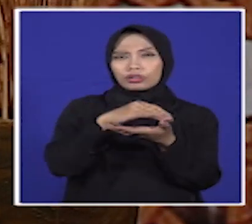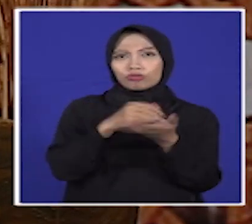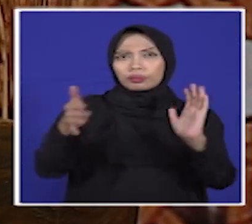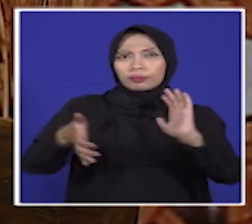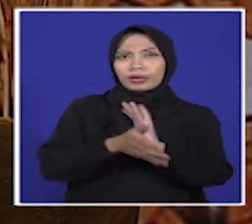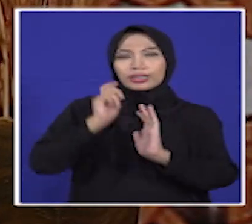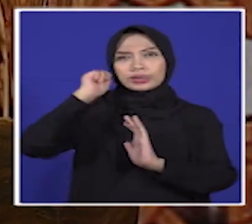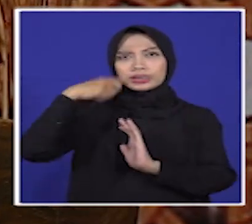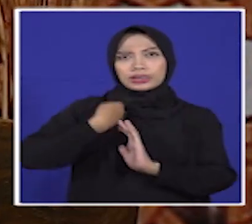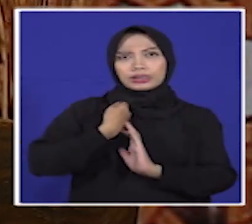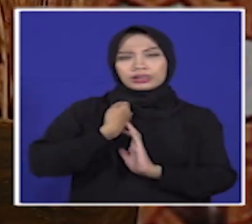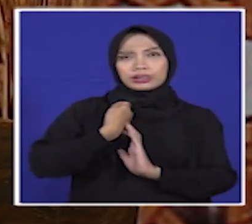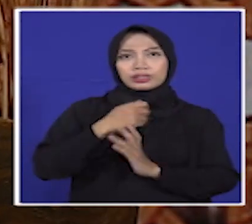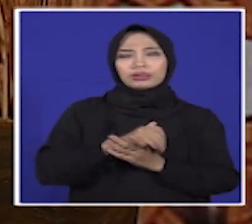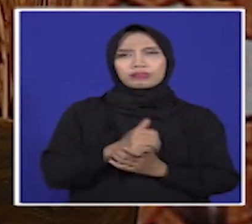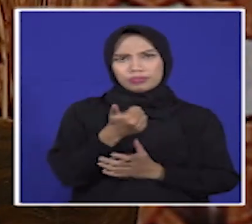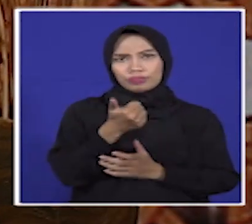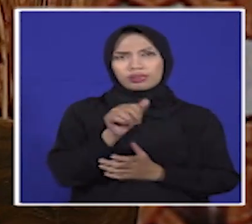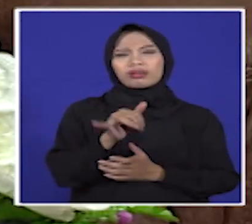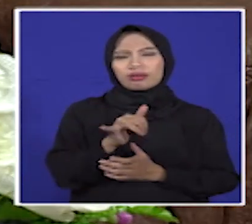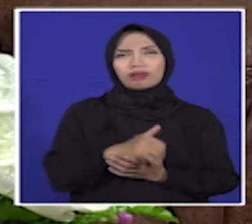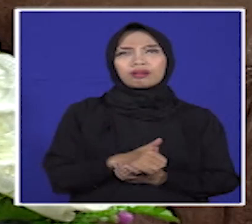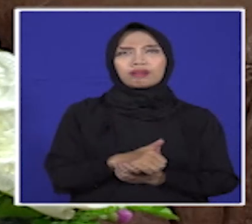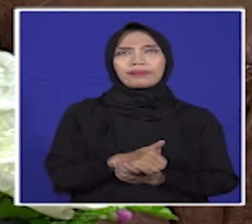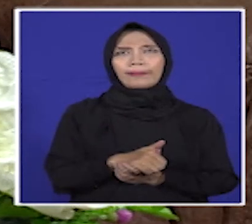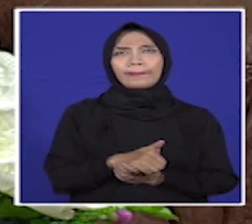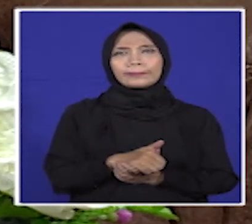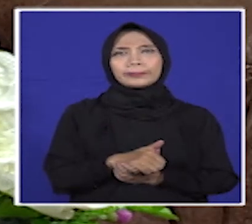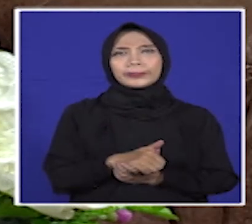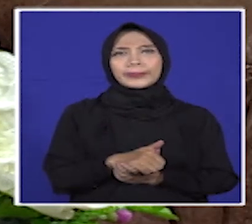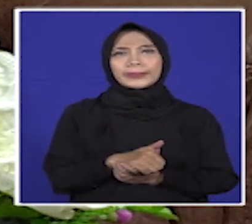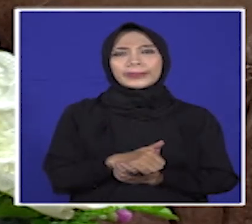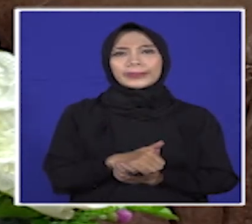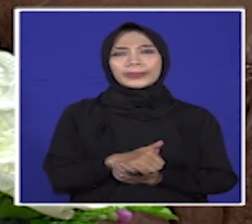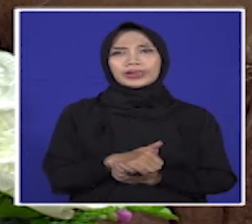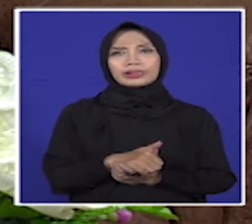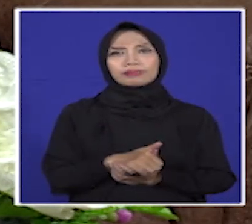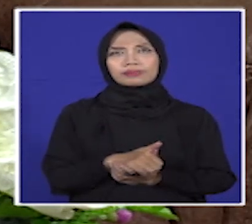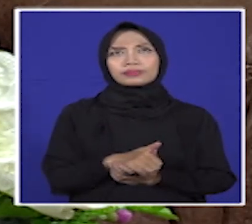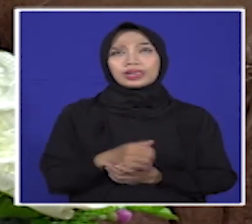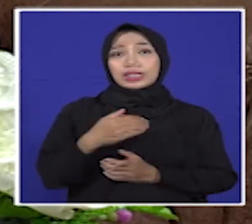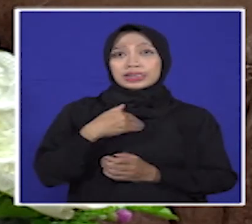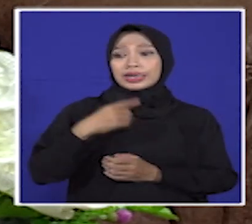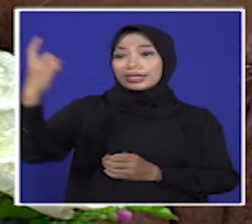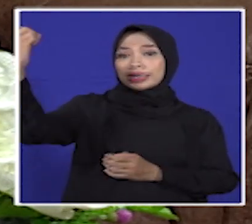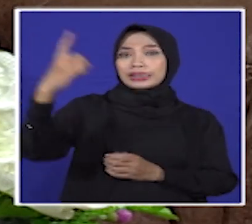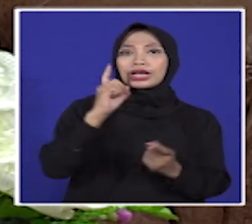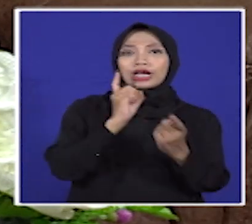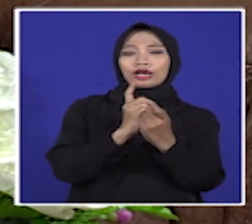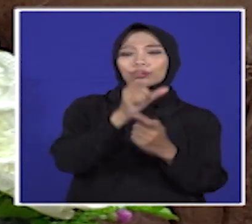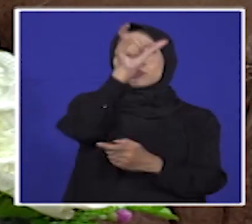istrinya. Iya. Itu gimana sih? Itu jadi ceritanya gini Mas, saya kan ke orang pintar gitu